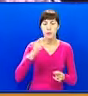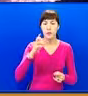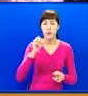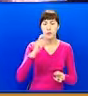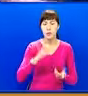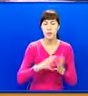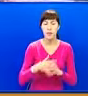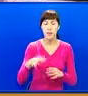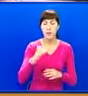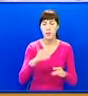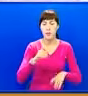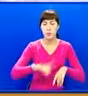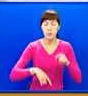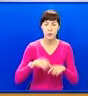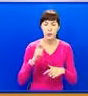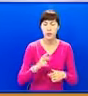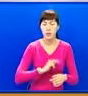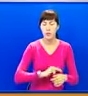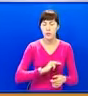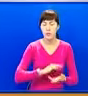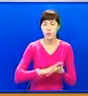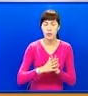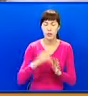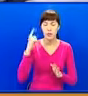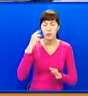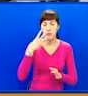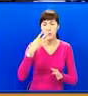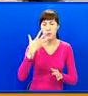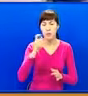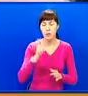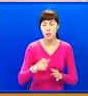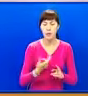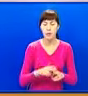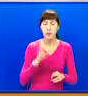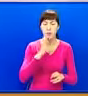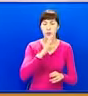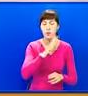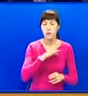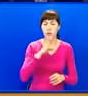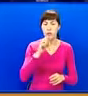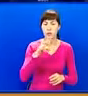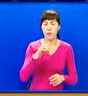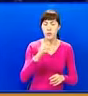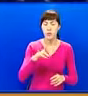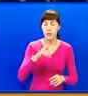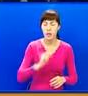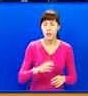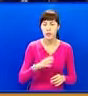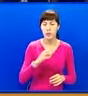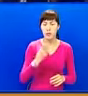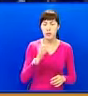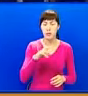тұрғындары, бәрі бір-бірімен ағайын туыс, шаруаның жайын білетін 4-5 азамат, бұған дейін солтүстіктің Тимиряз, Мағжан Жұмабаев және